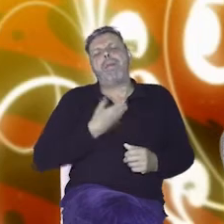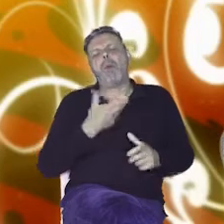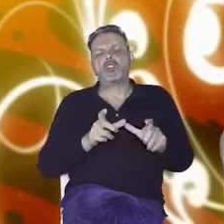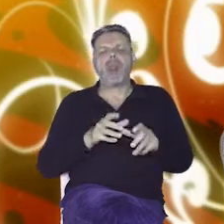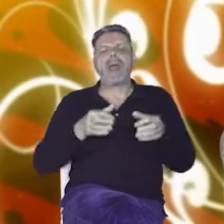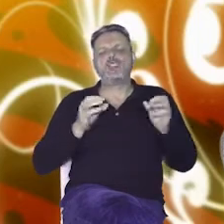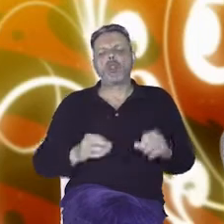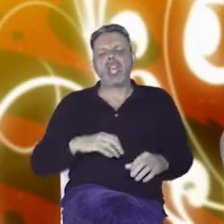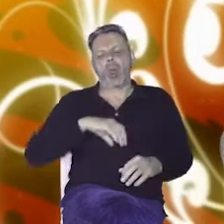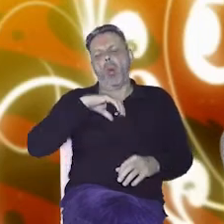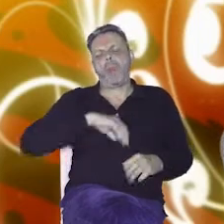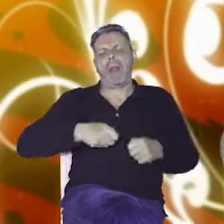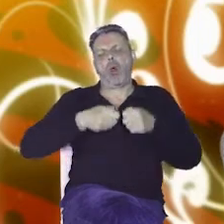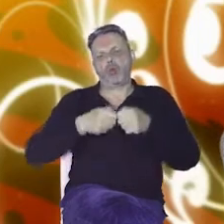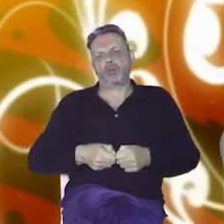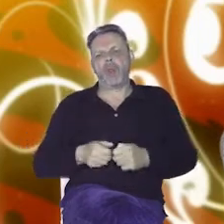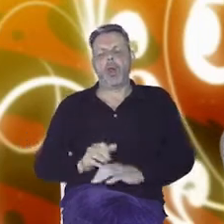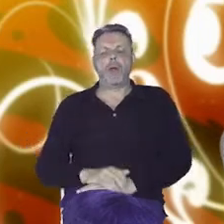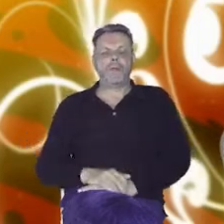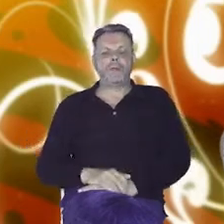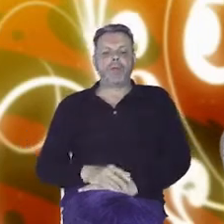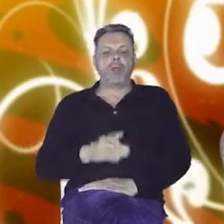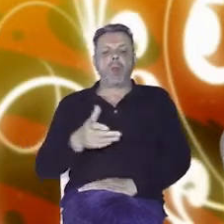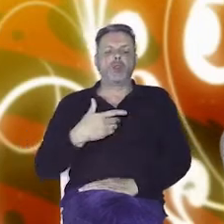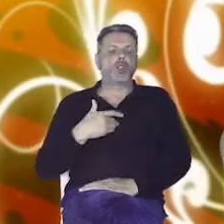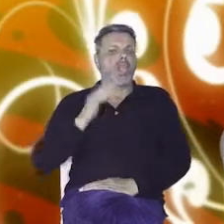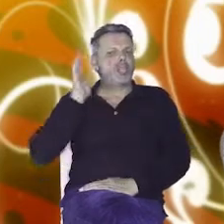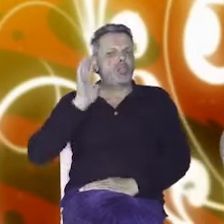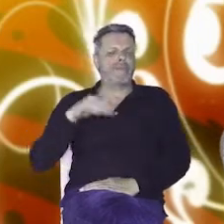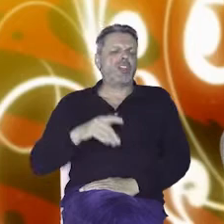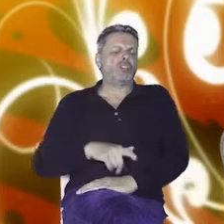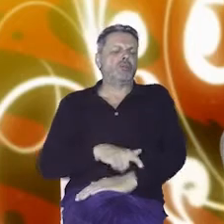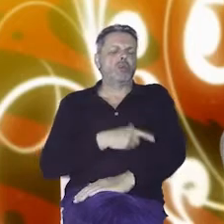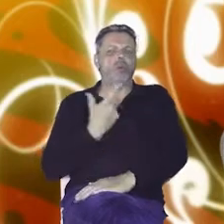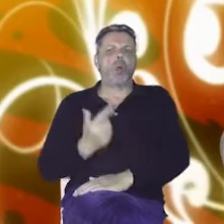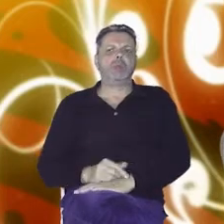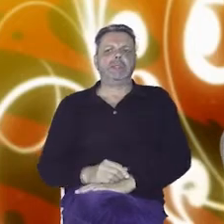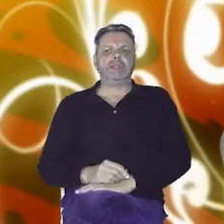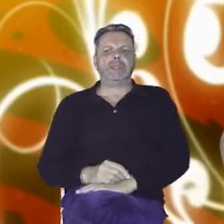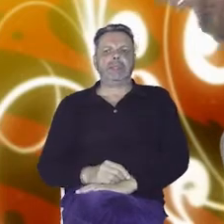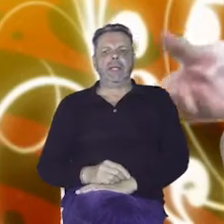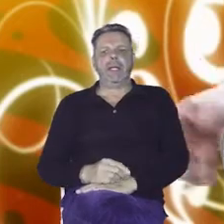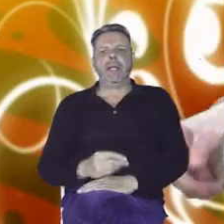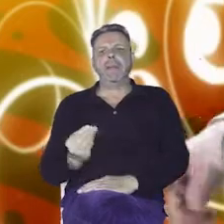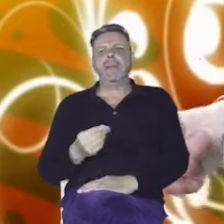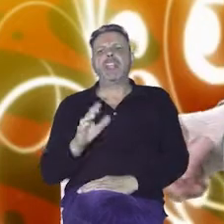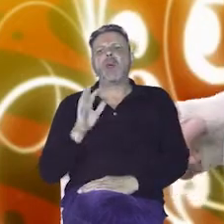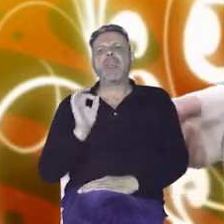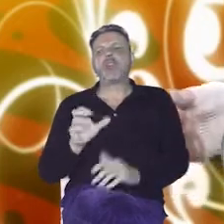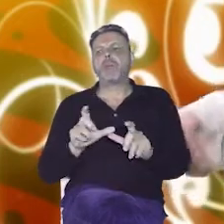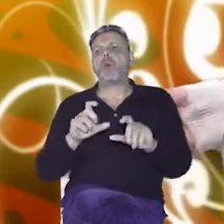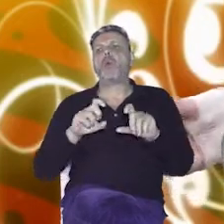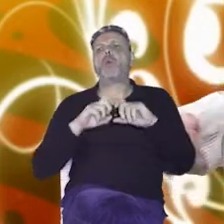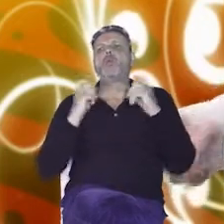humano, društveno. Prema tome, ono što ja slušam već godinama, da nešto ne valja u domovima